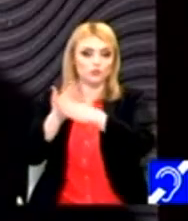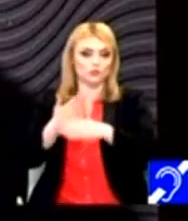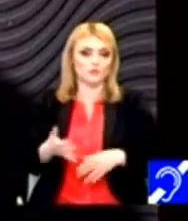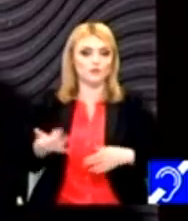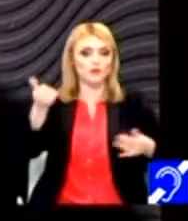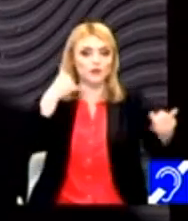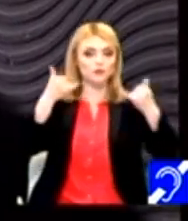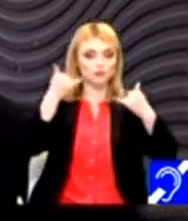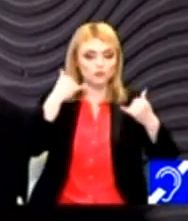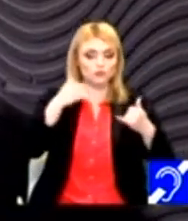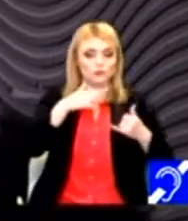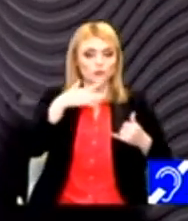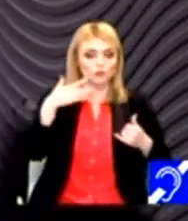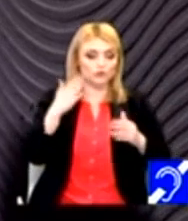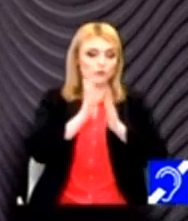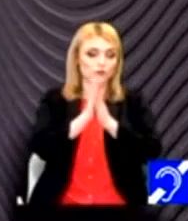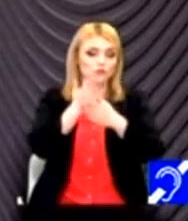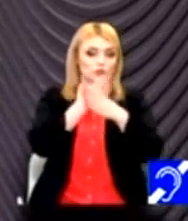Guvernul nu le poate achita.